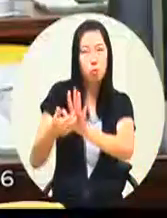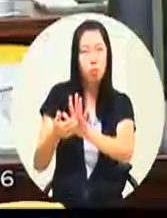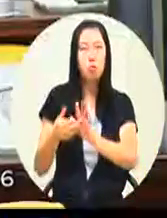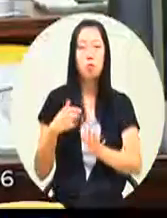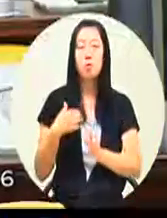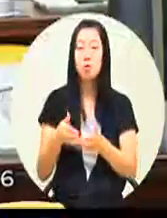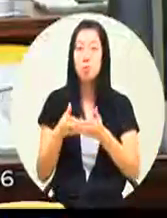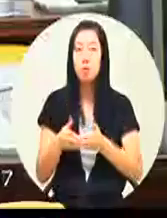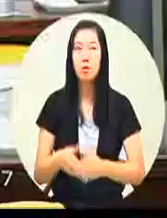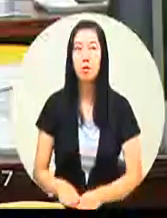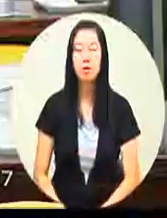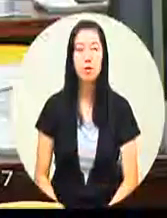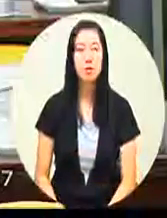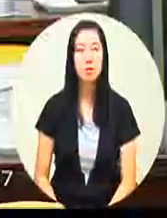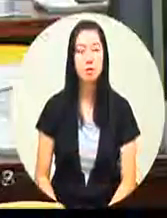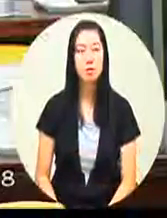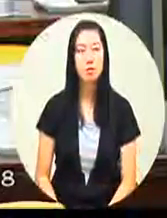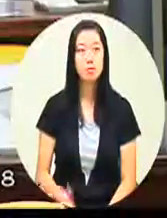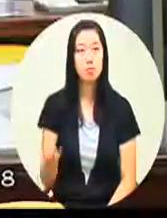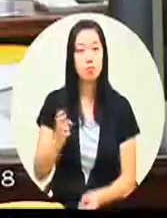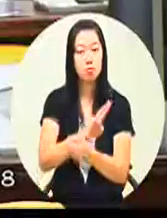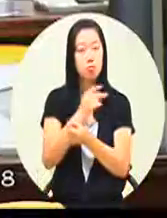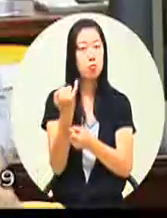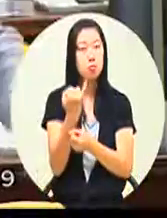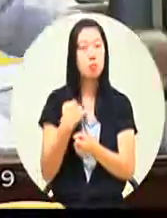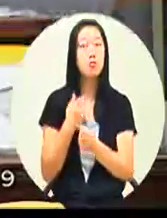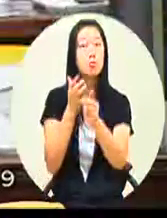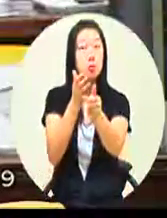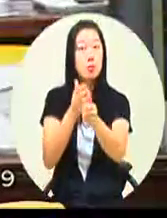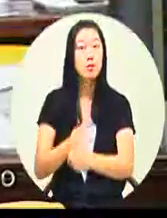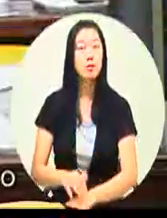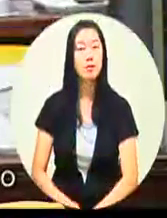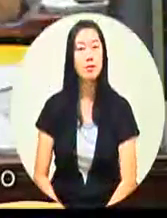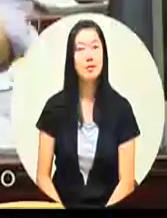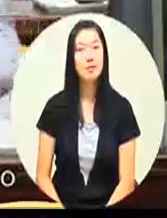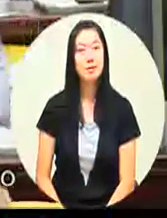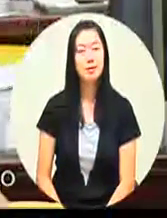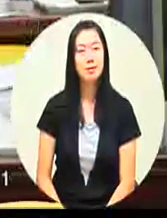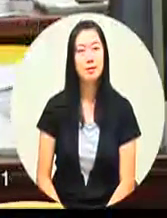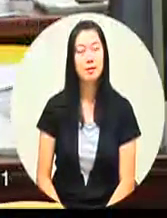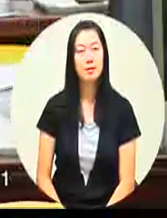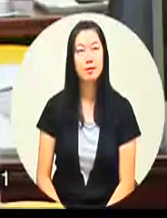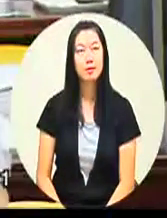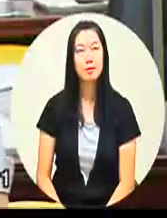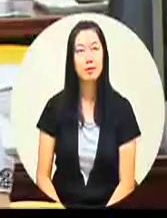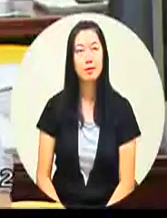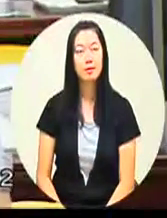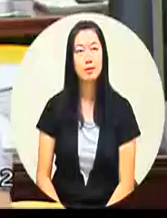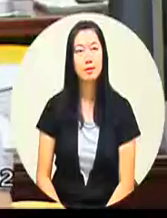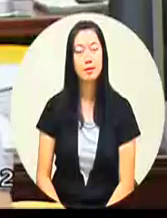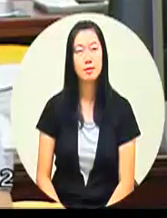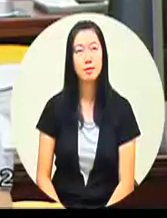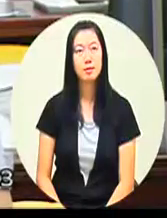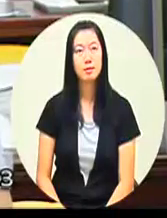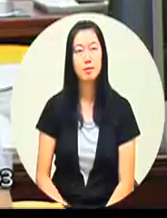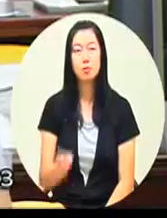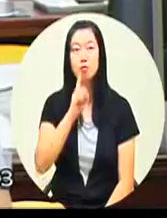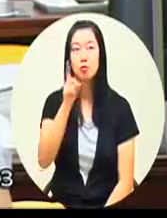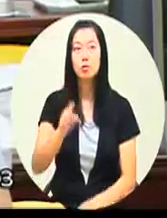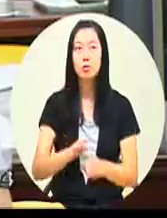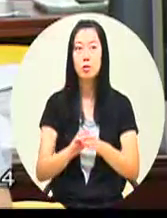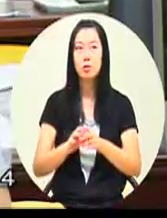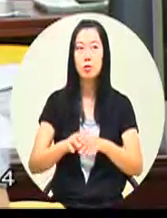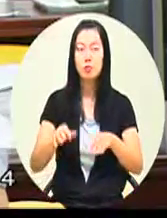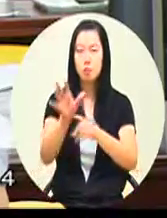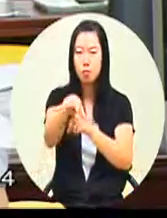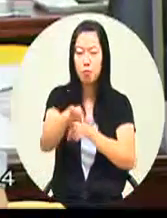样。你参照进前林英龙在给你问的哦，讲种，农电种电哦， 种